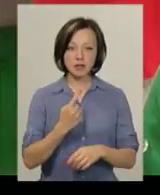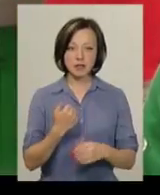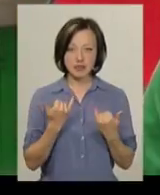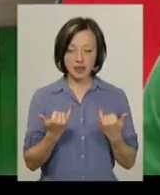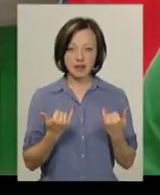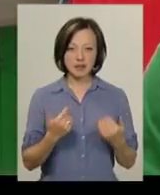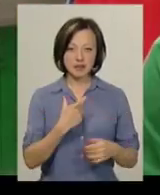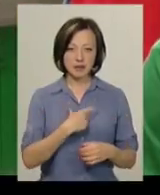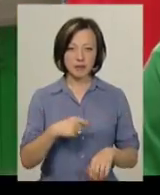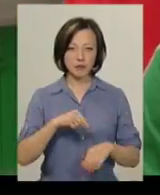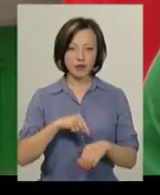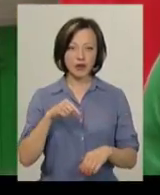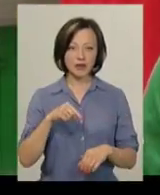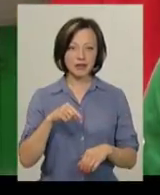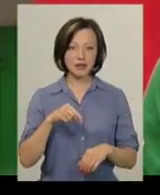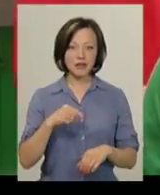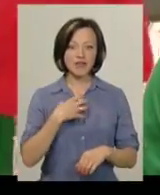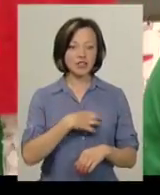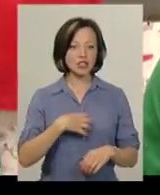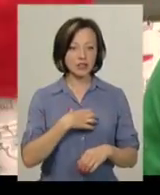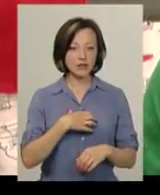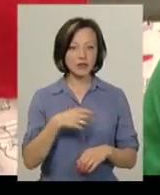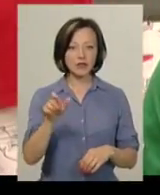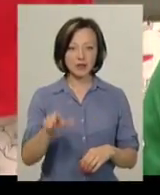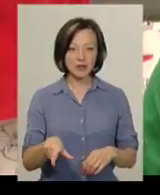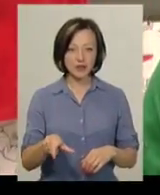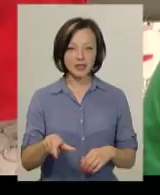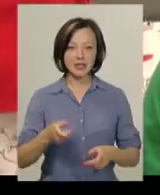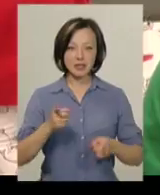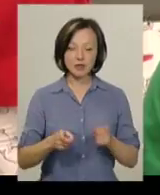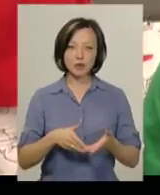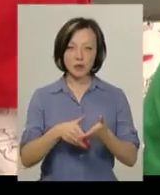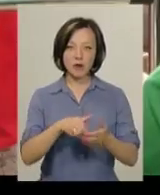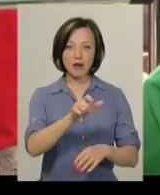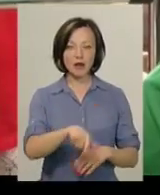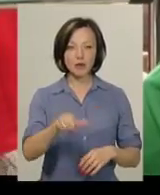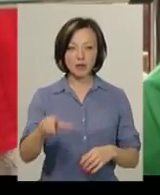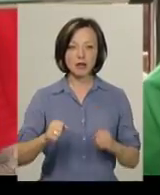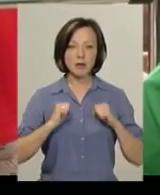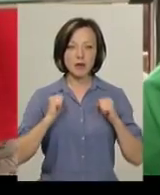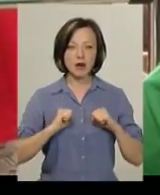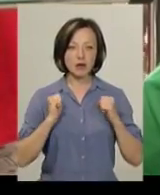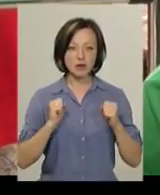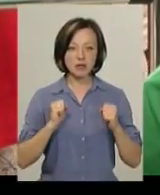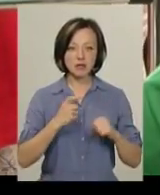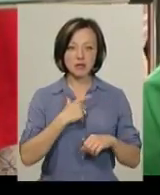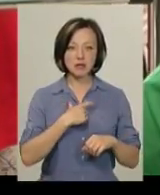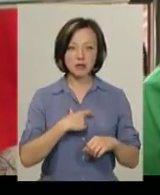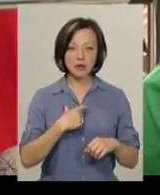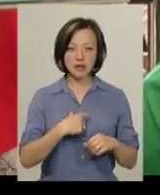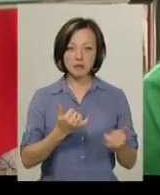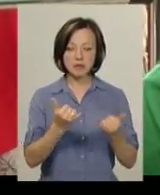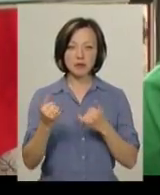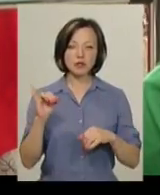себе відчуваю важливим, людиною, яка дійсно допомагає людям, намагаюся себе